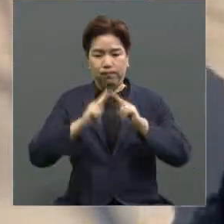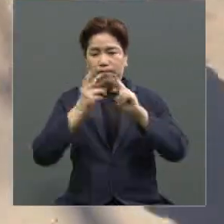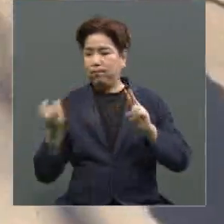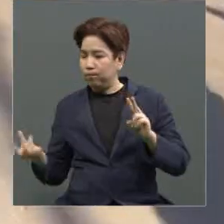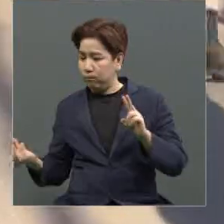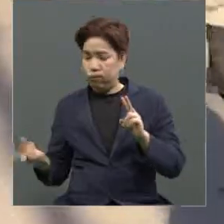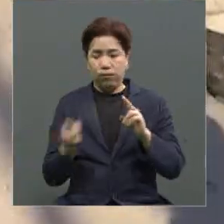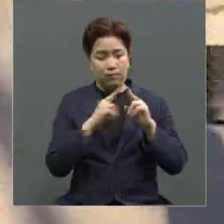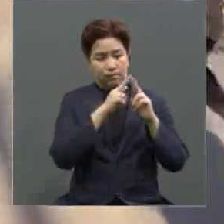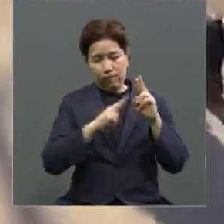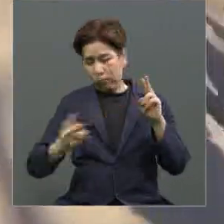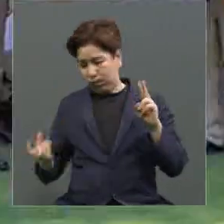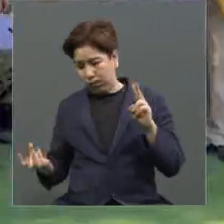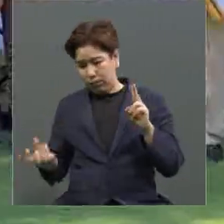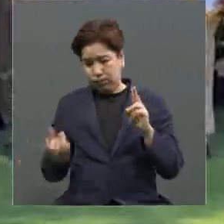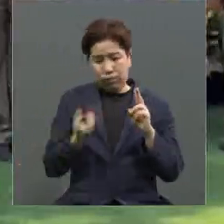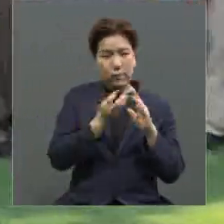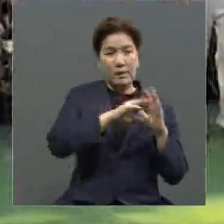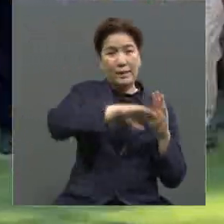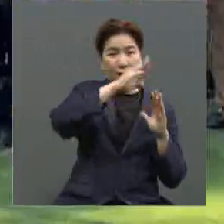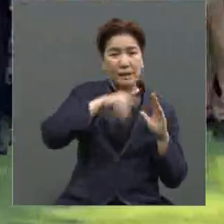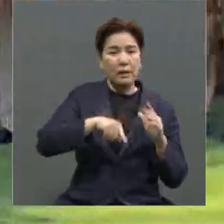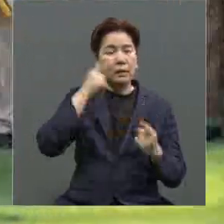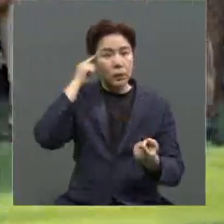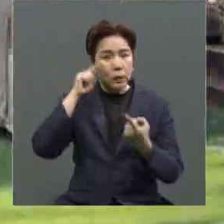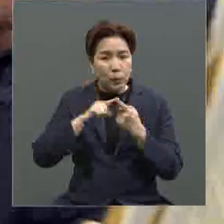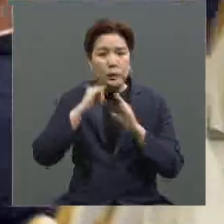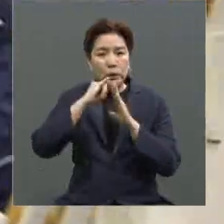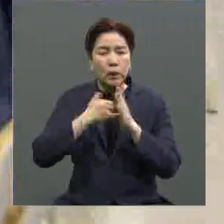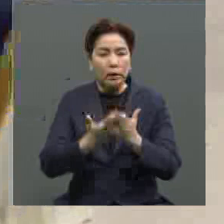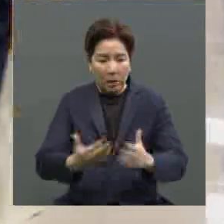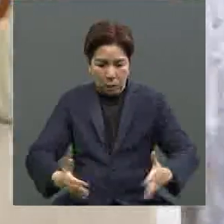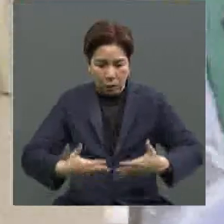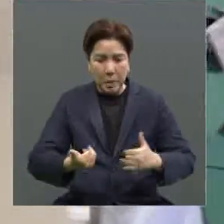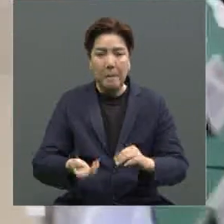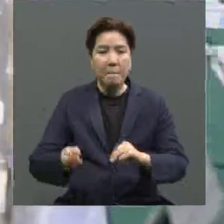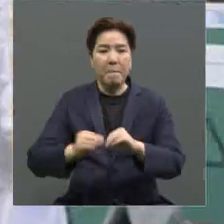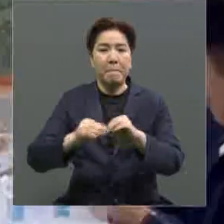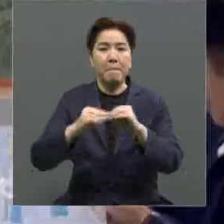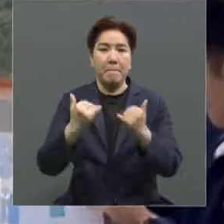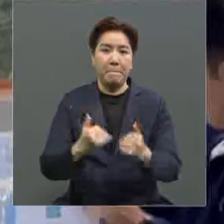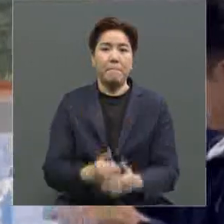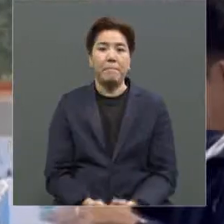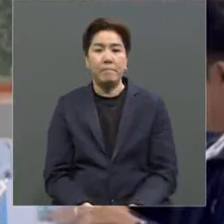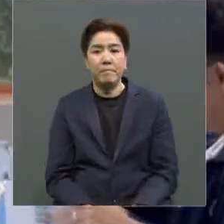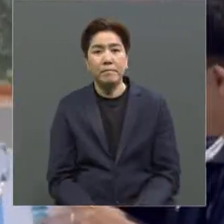ระดึงเพื่อที่จะดึงดูดนักท่องเที่ยวและกระตุ้นเศรษฐกิจภายในจังหวัดให้มีประสิทธิภาพมากขึ้นนั่นเองครับ